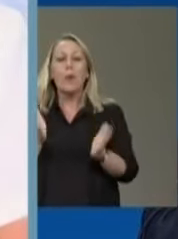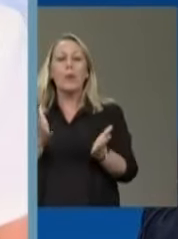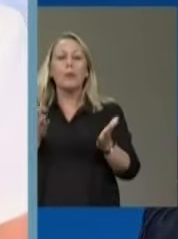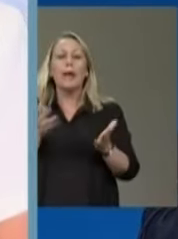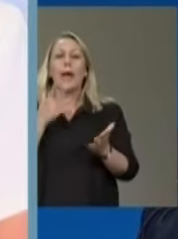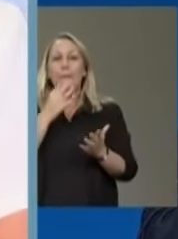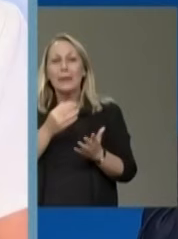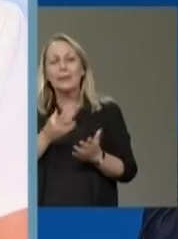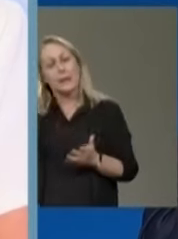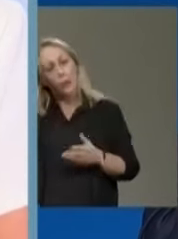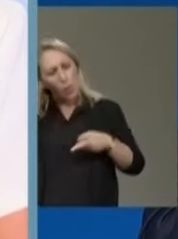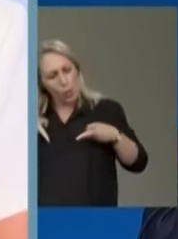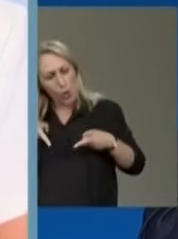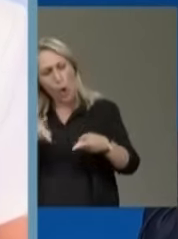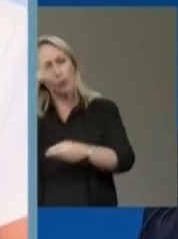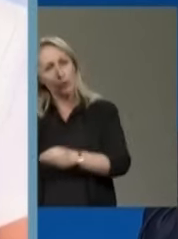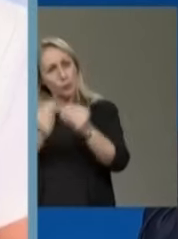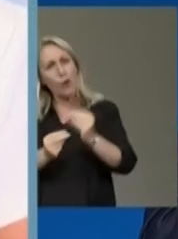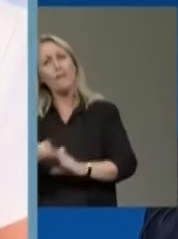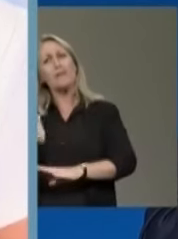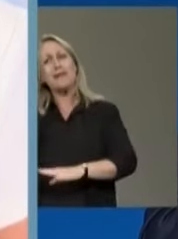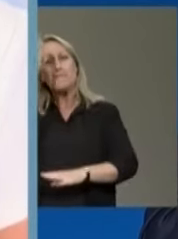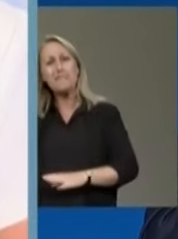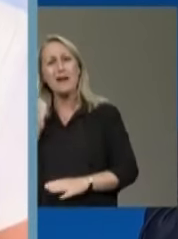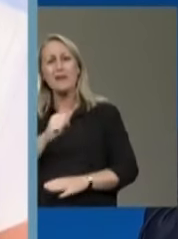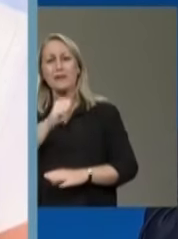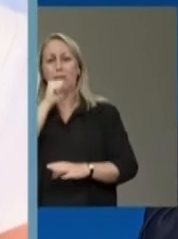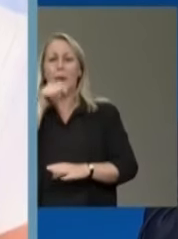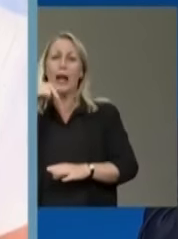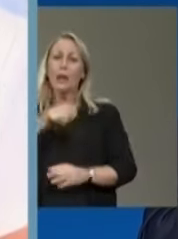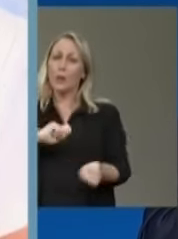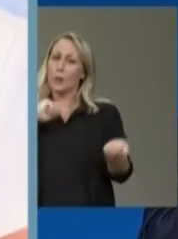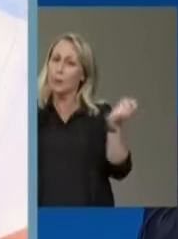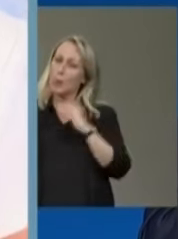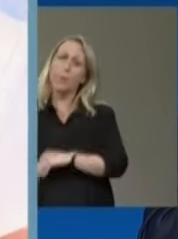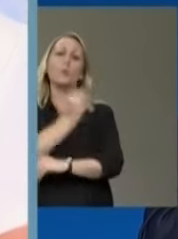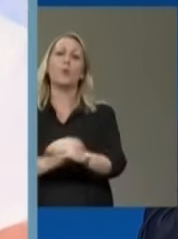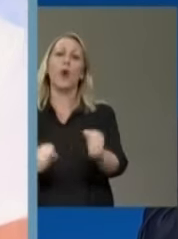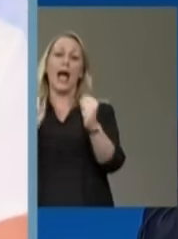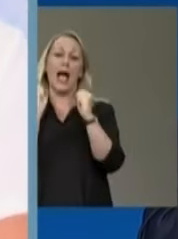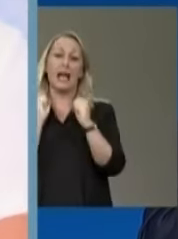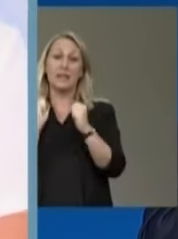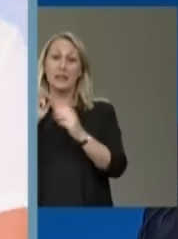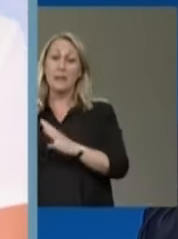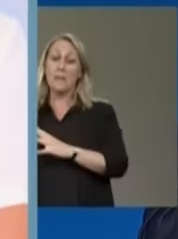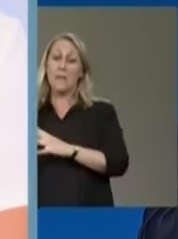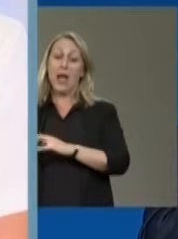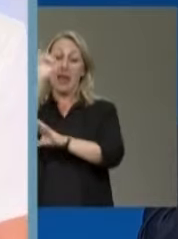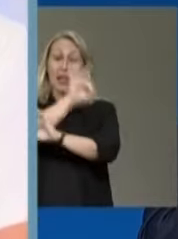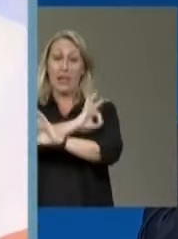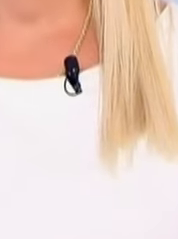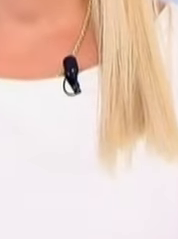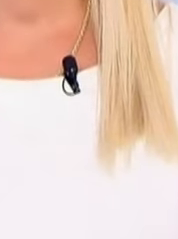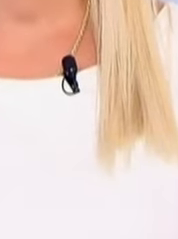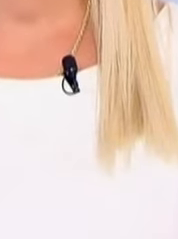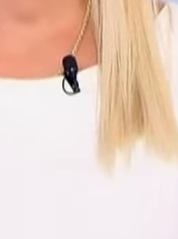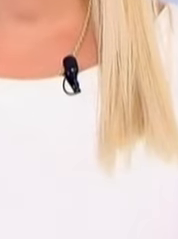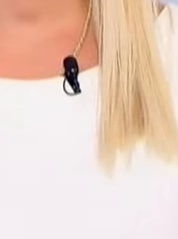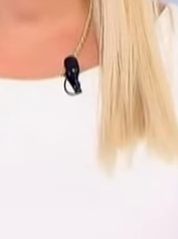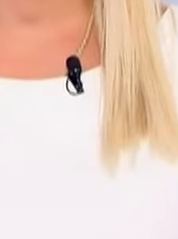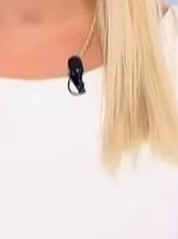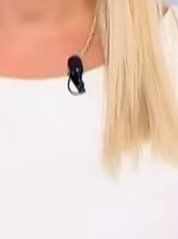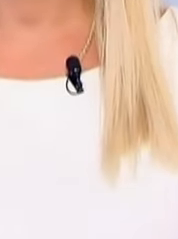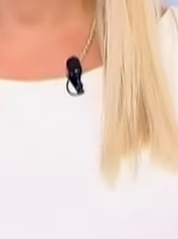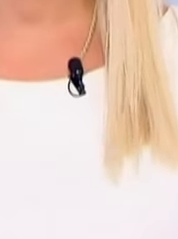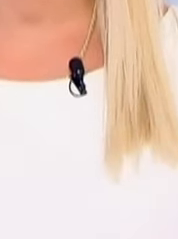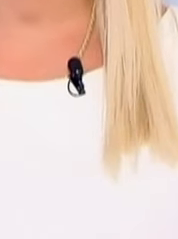σε Ελλάδα και Τουρκία, με τη μοναδική διαφορά που υπάρχει, που δεν είναι άλλη από την οριοθέτηση των θαλασσίων ζωνών. Βασίλη Τσεκούρα, να σε